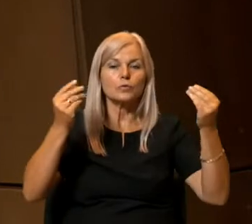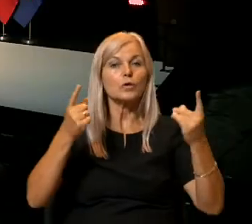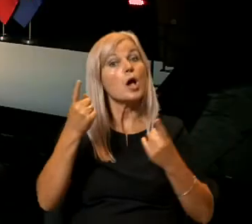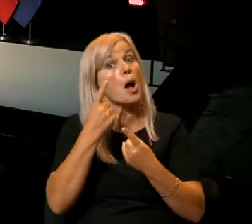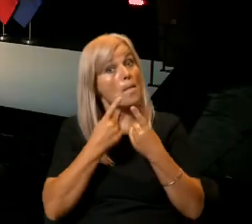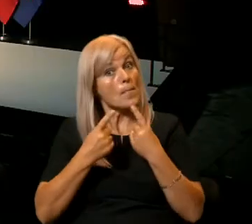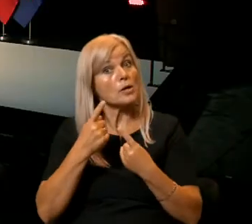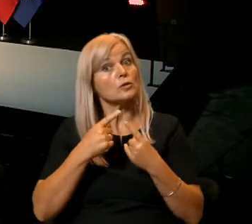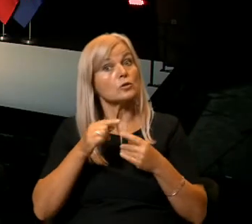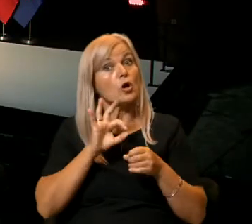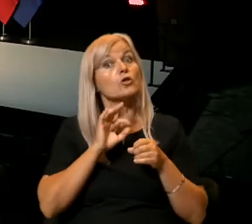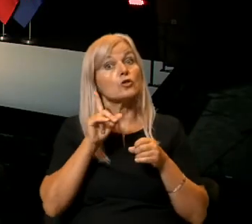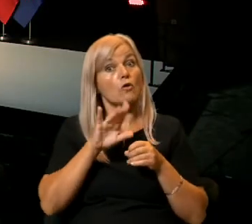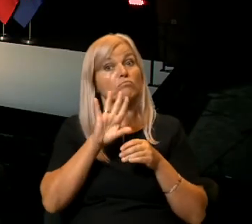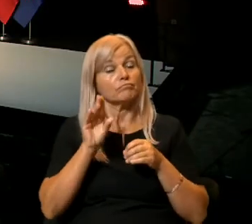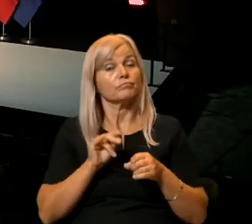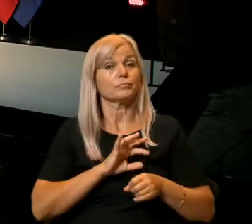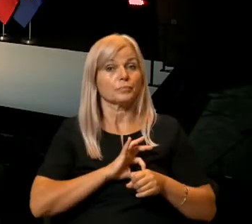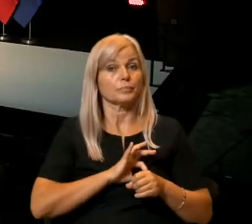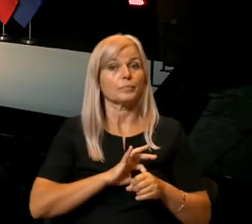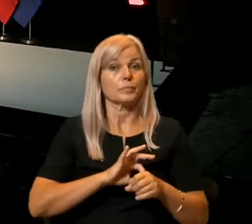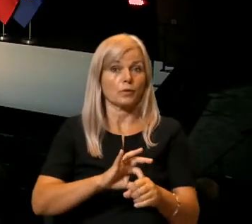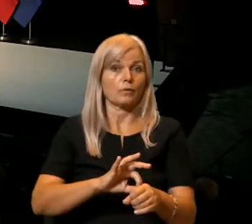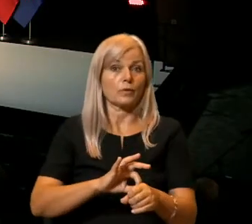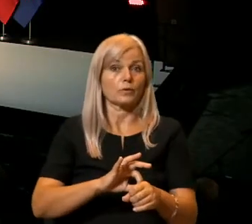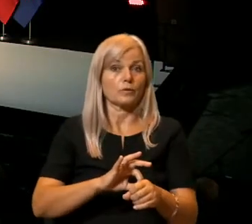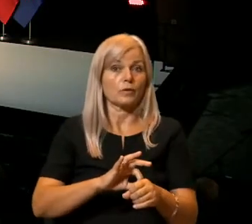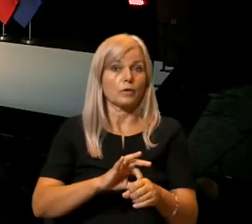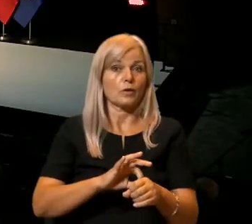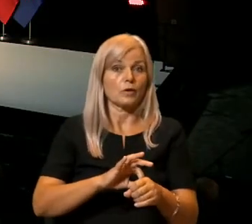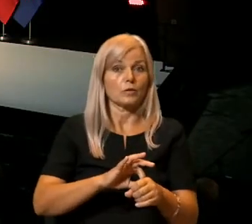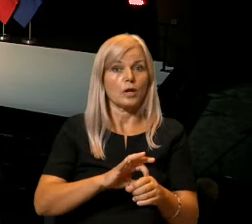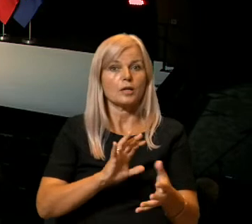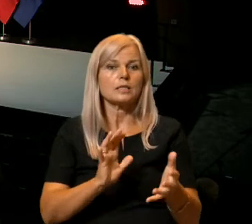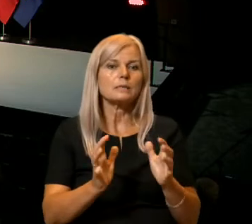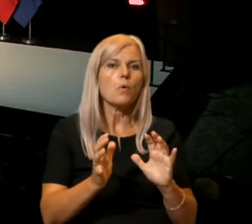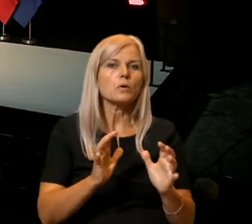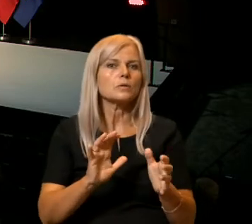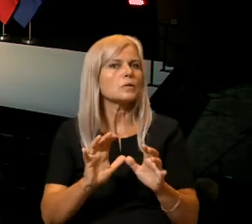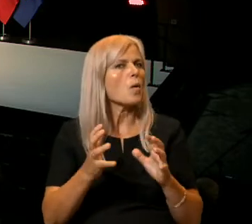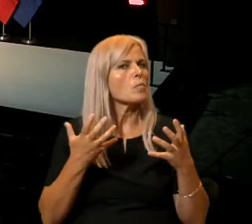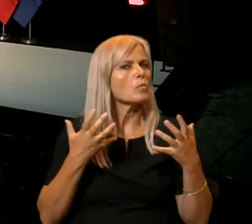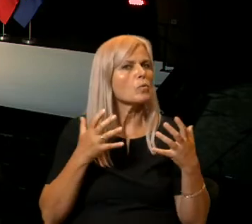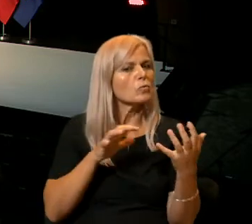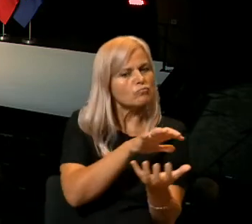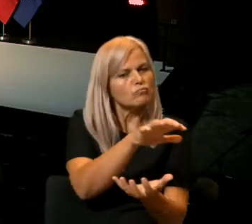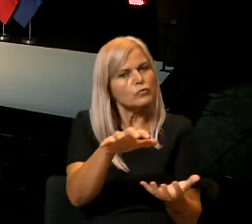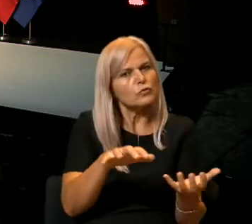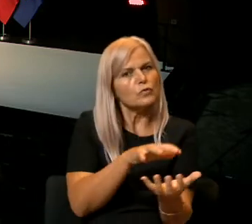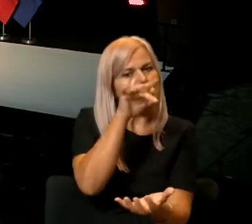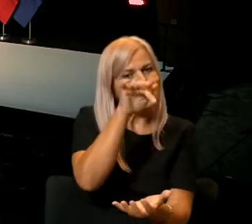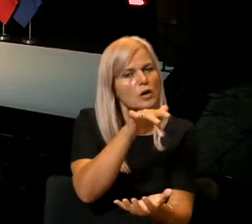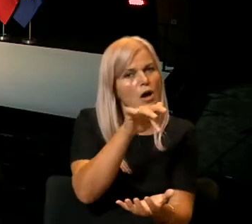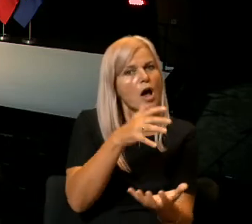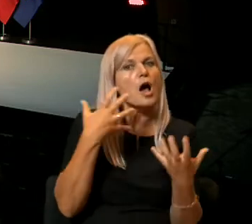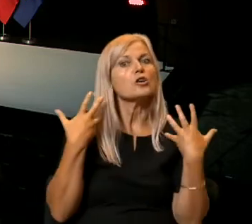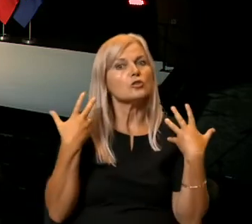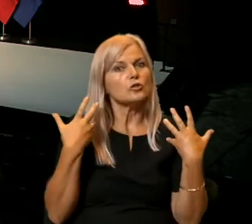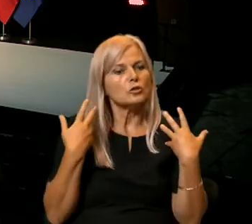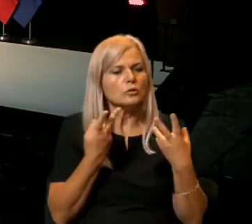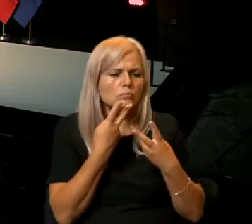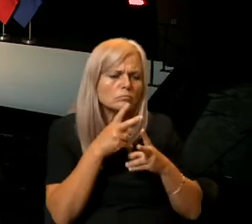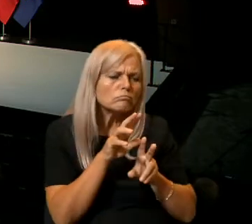że prowadzi to do sposobu bycia w świecie i odnoszenia się do